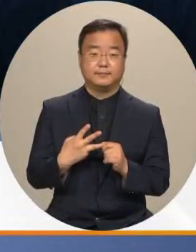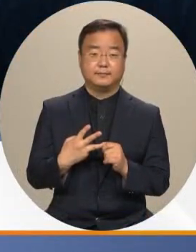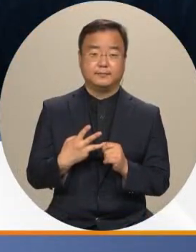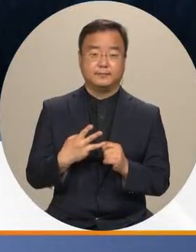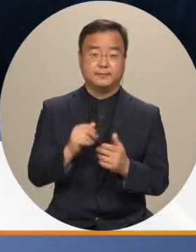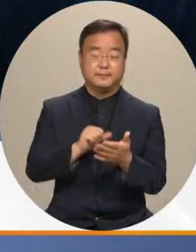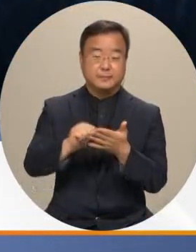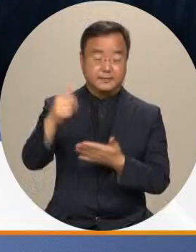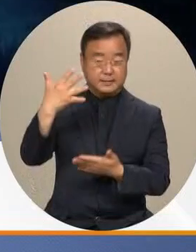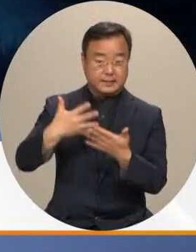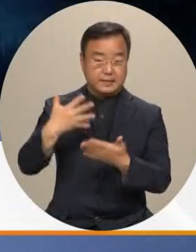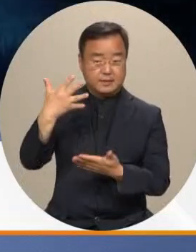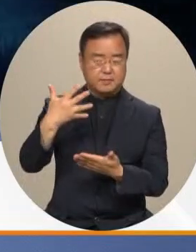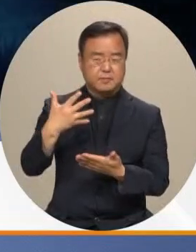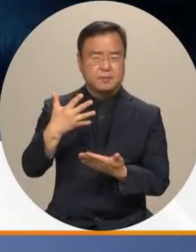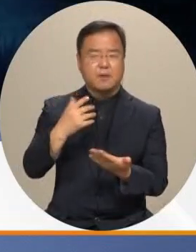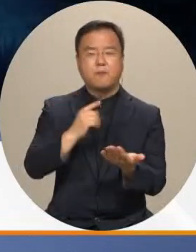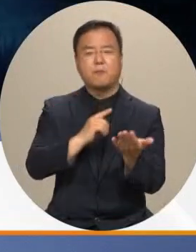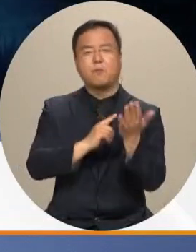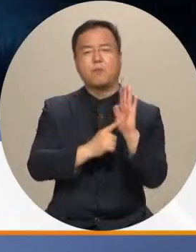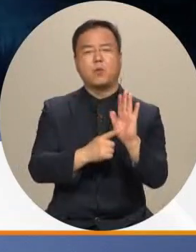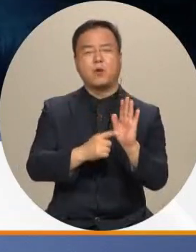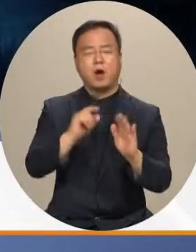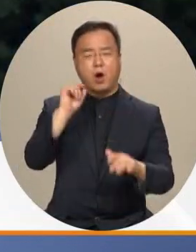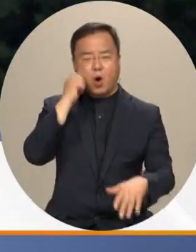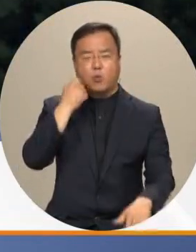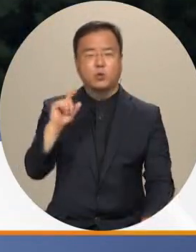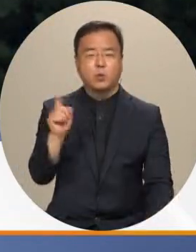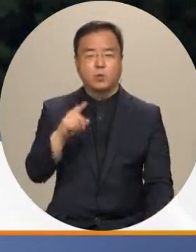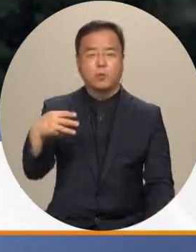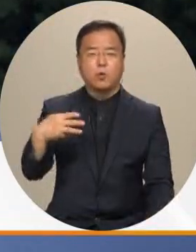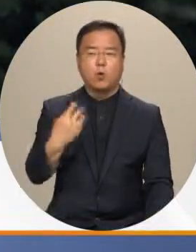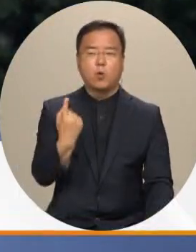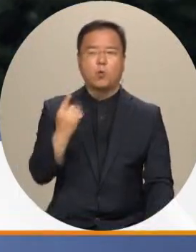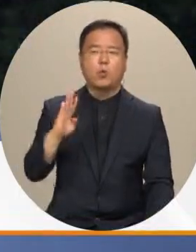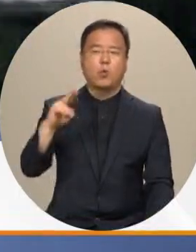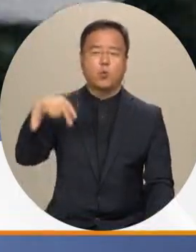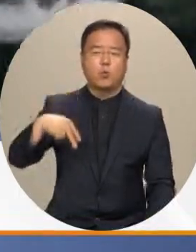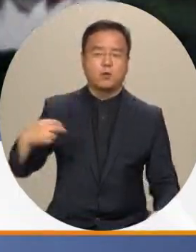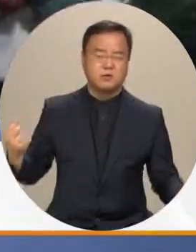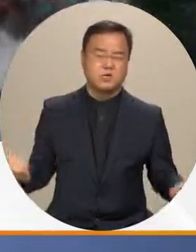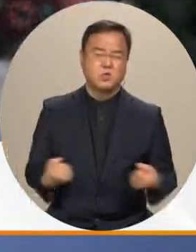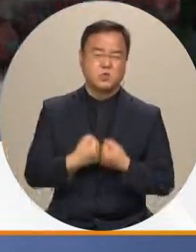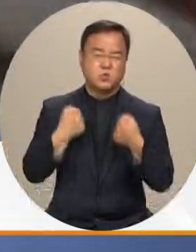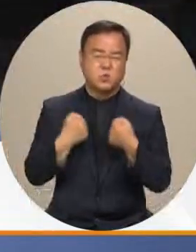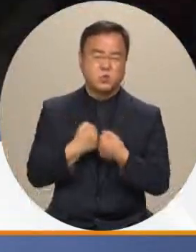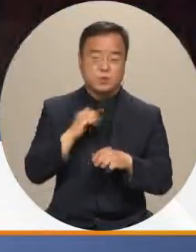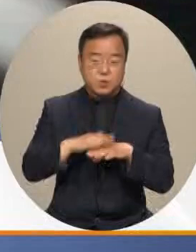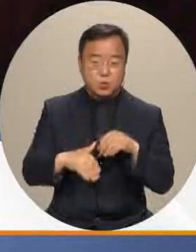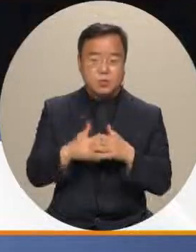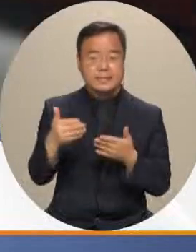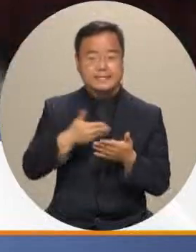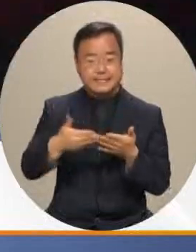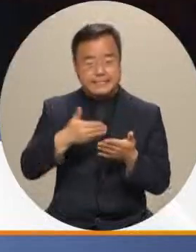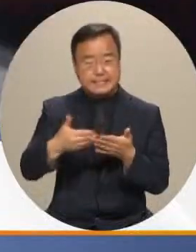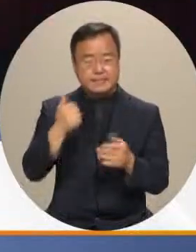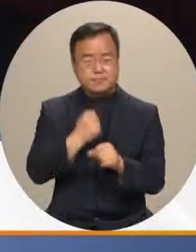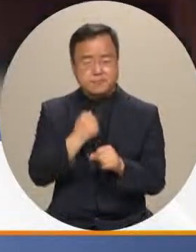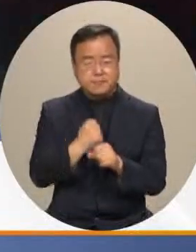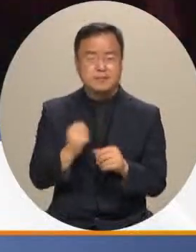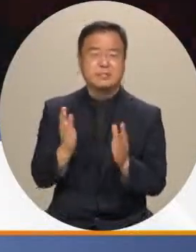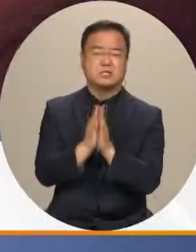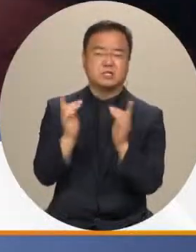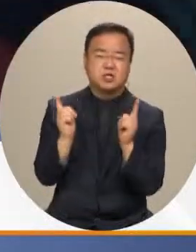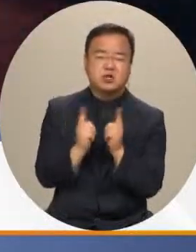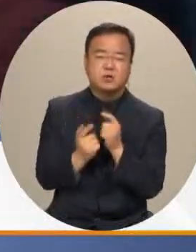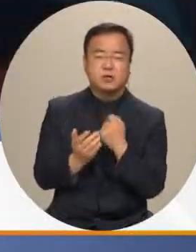무엇보다 그 애니메이션으로 표현하기 힘들었던 부분이 로봇과의 전쟁이었거든요 다수 작업을 하다 보니까 그 부분이 굉장히 조금 어려웠었는데요